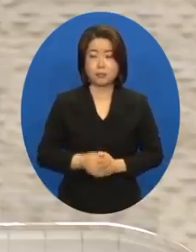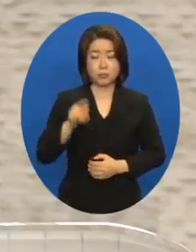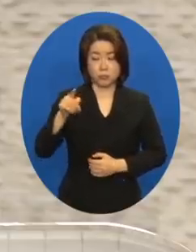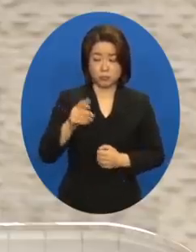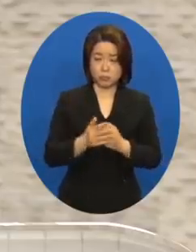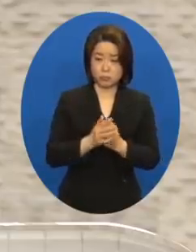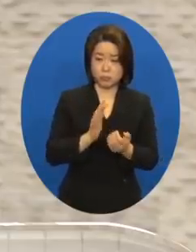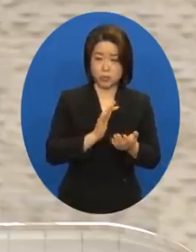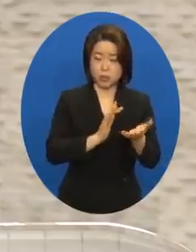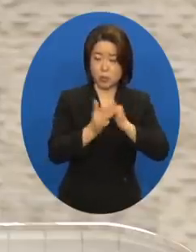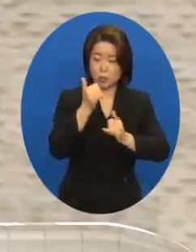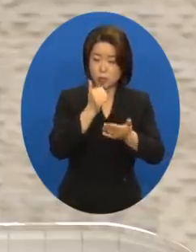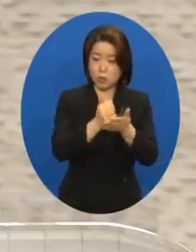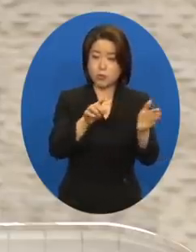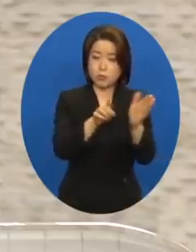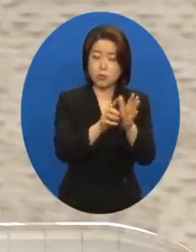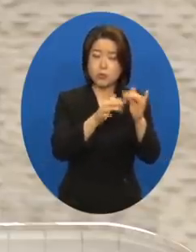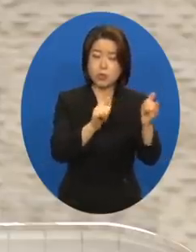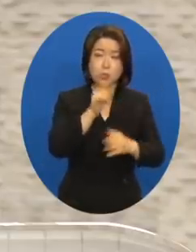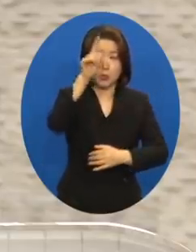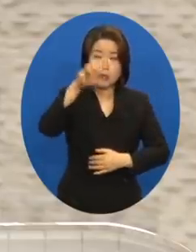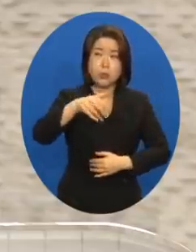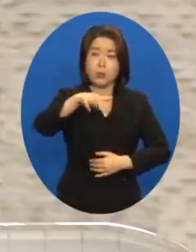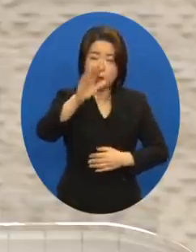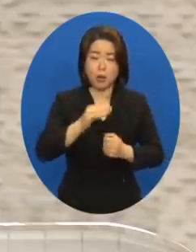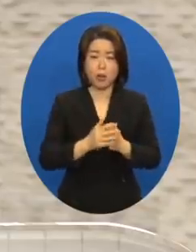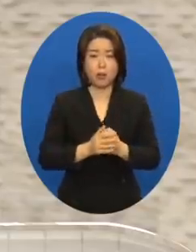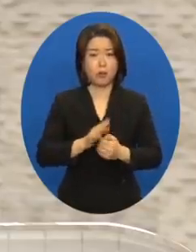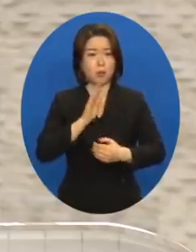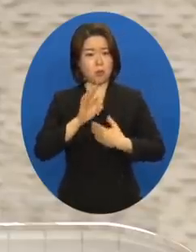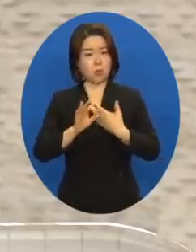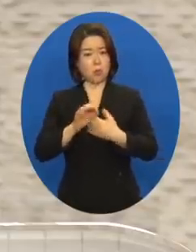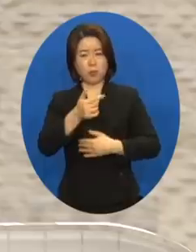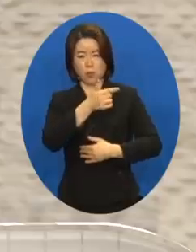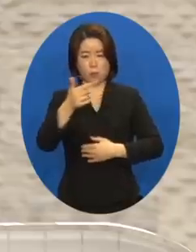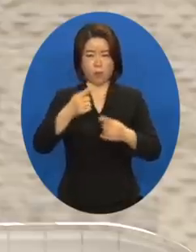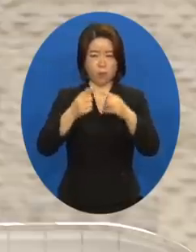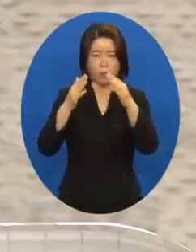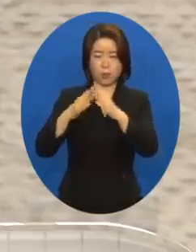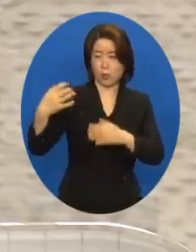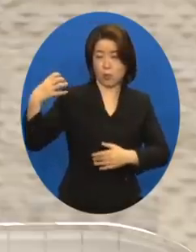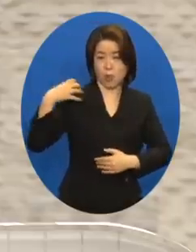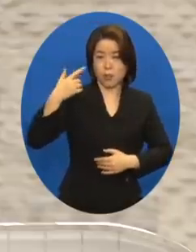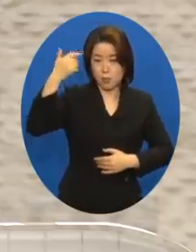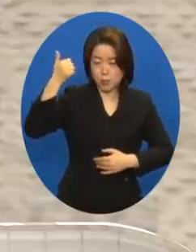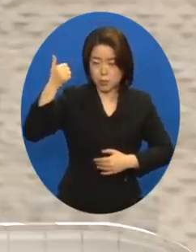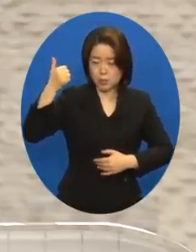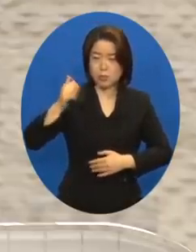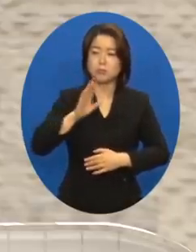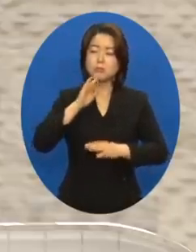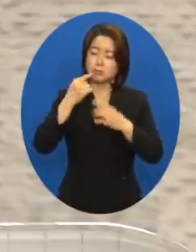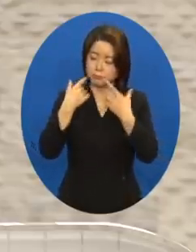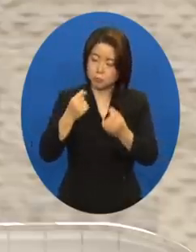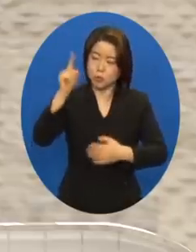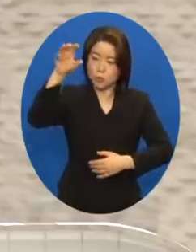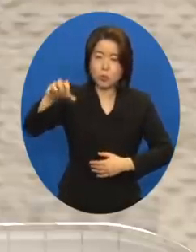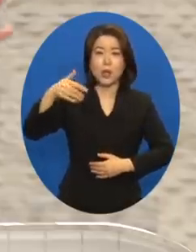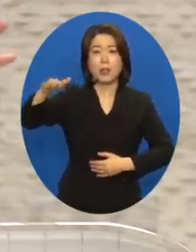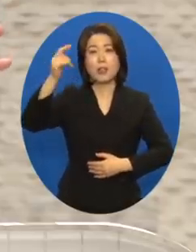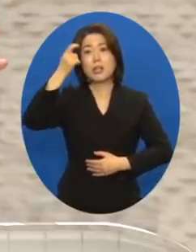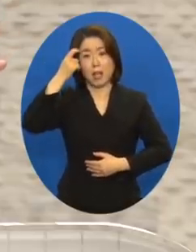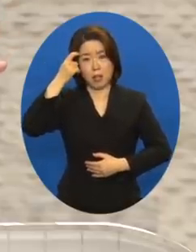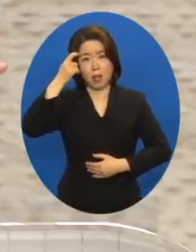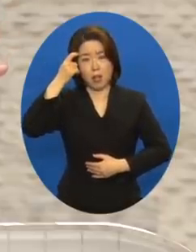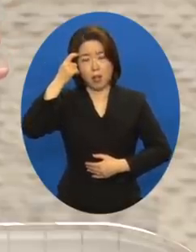예수 믿는 사람도 전구 가는데 큰 교회의 담임 목사님이 면 뭐 당연히 천국 가는 거겠죠 아니